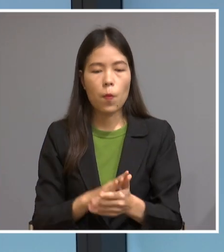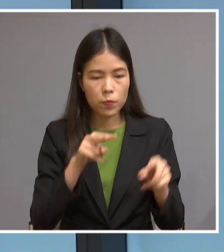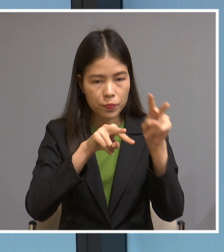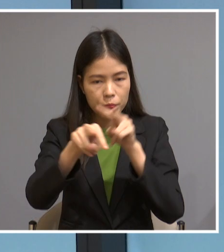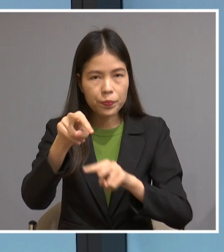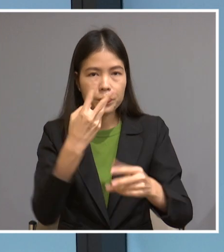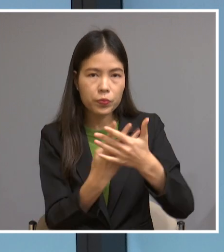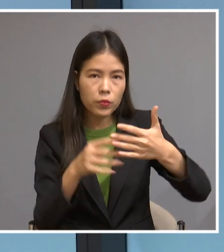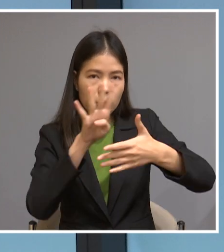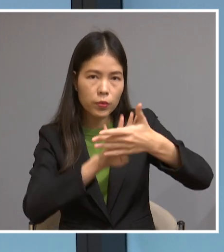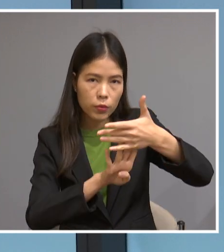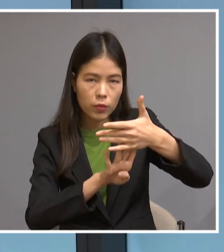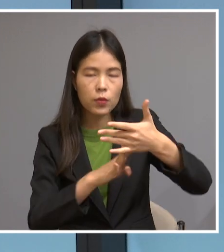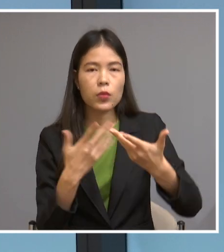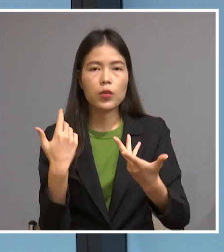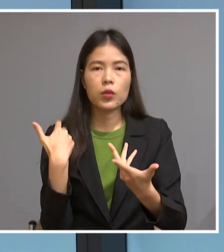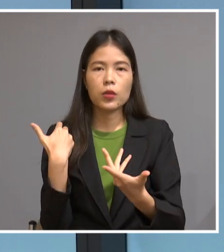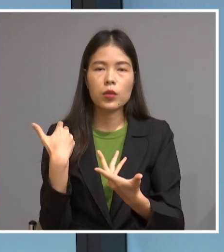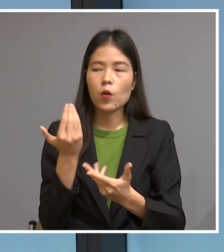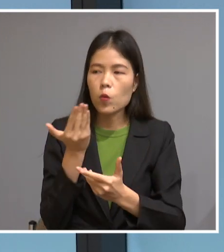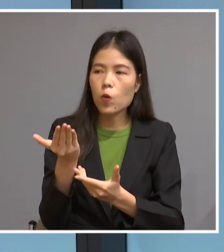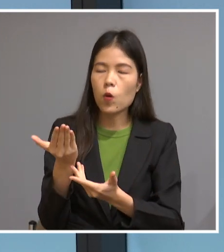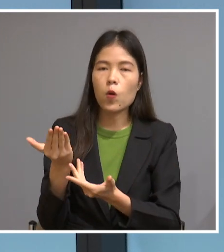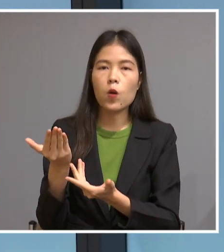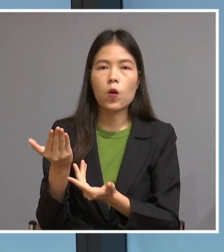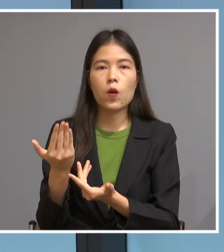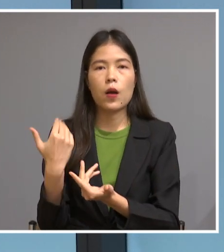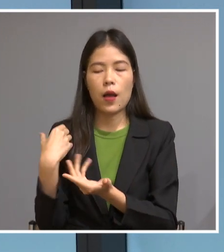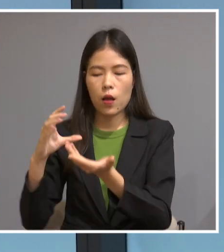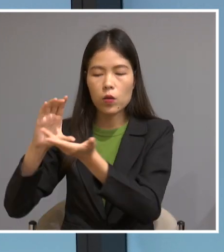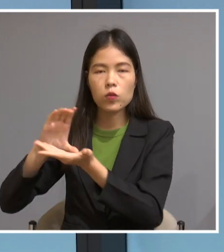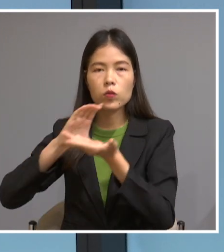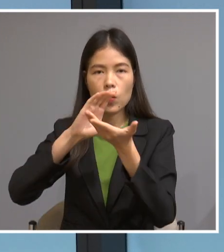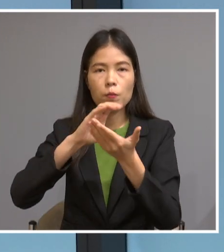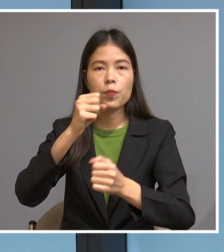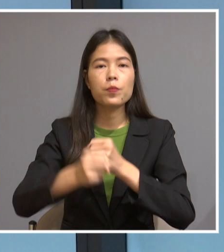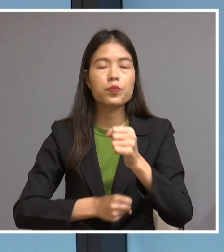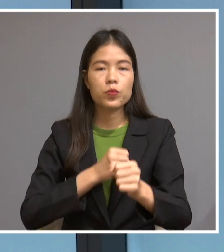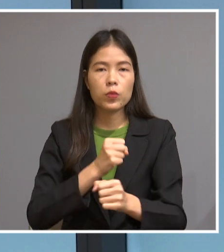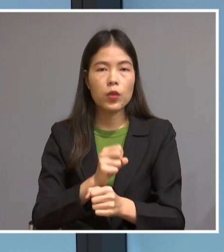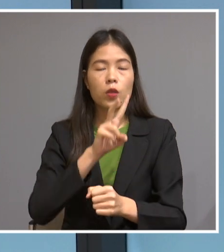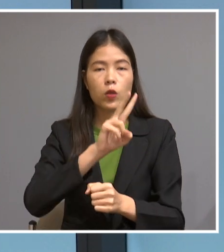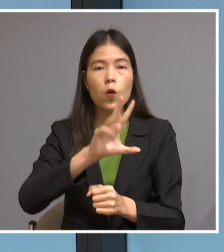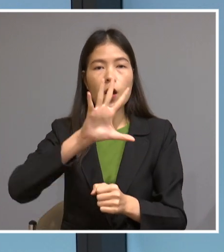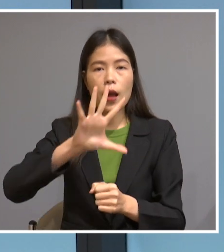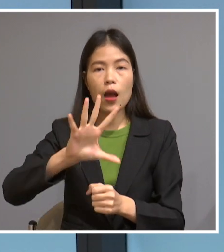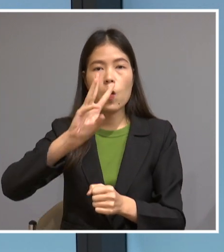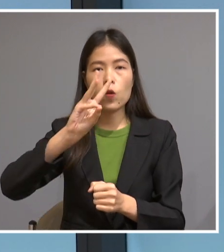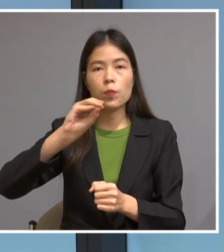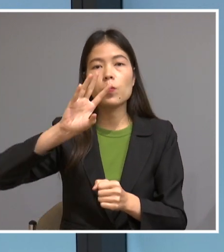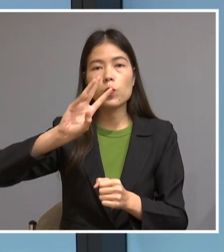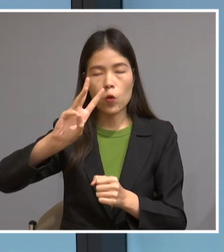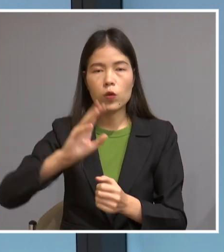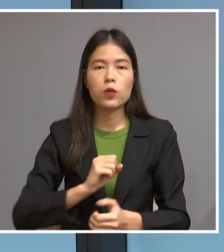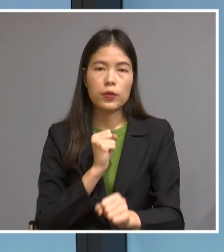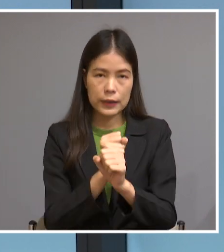มีแนทจะขอรับสนับสนุนงบประมาณใทํา EAAก็คอในปี 2,566 พระทํา EAA ตรงนี้นะครับตรงนี้